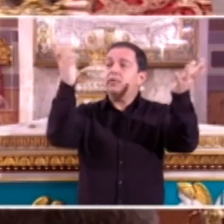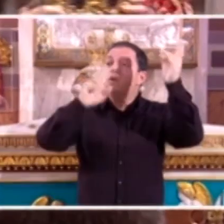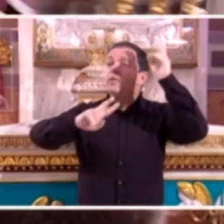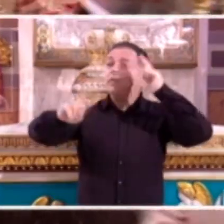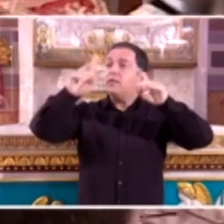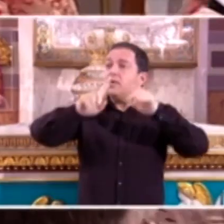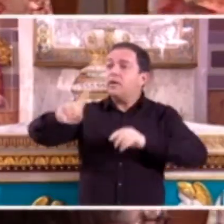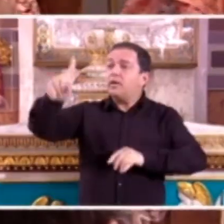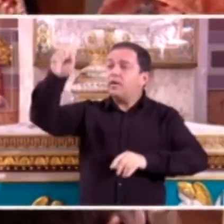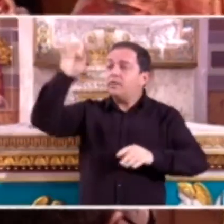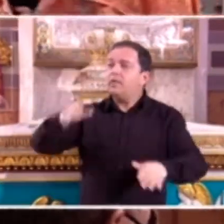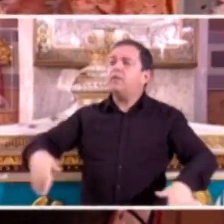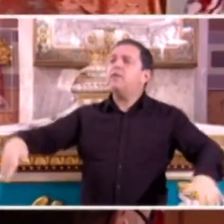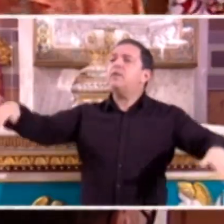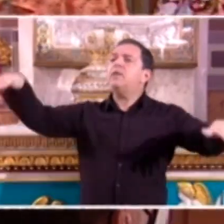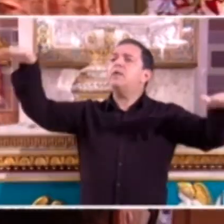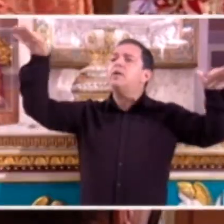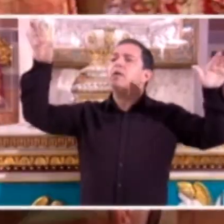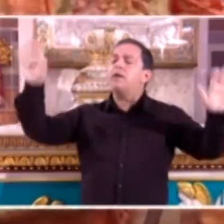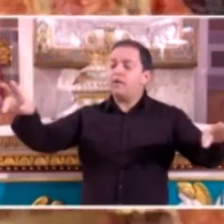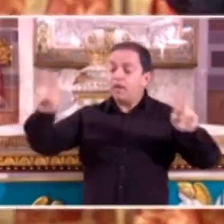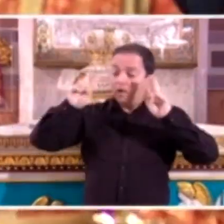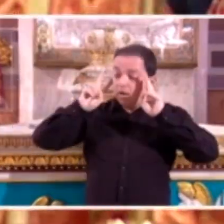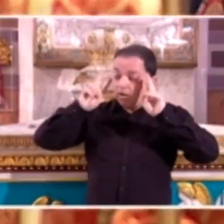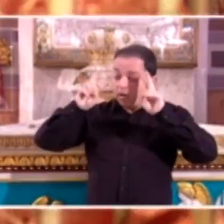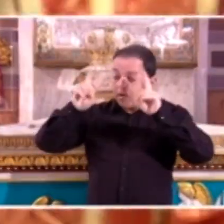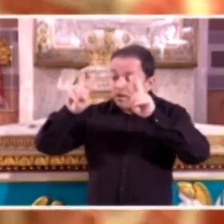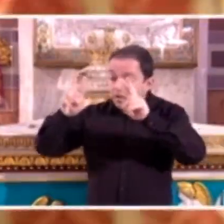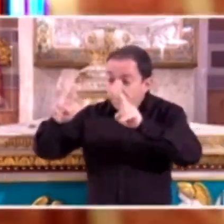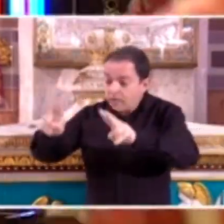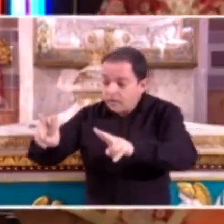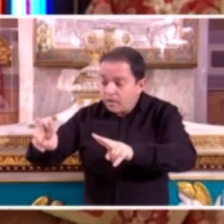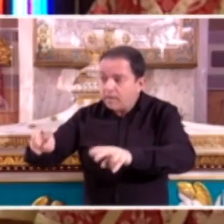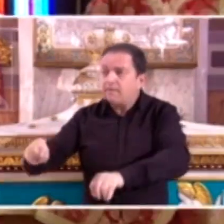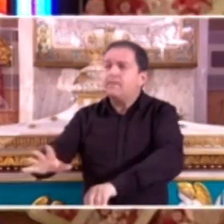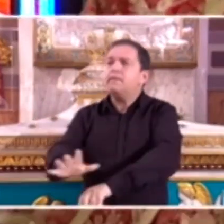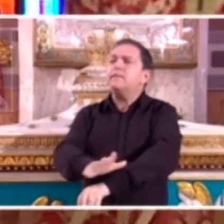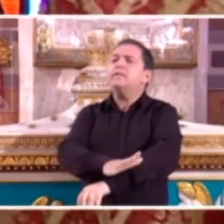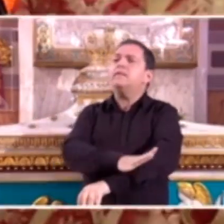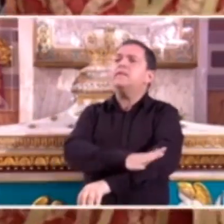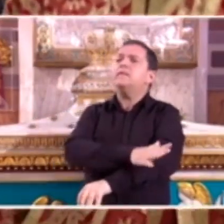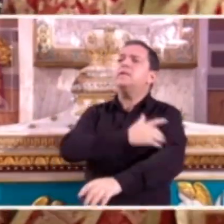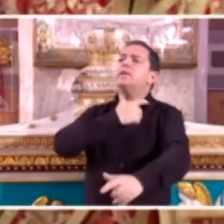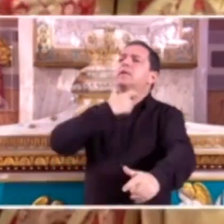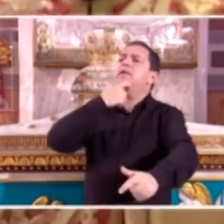ανέστησας. Πάσε εν δυνάμεις στον